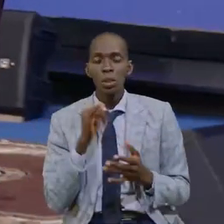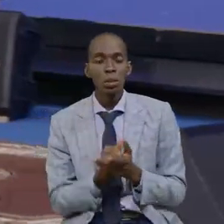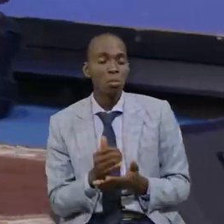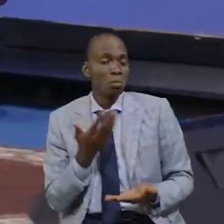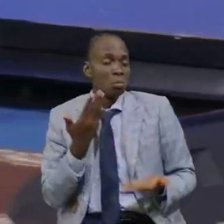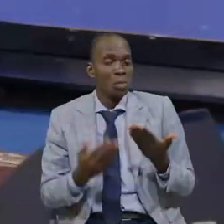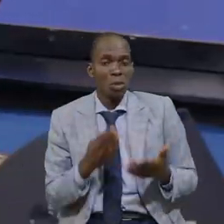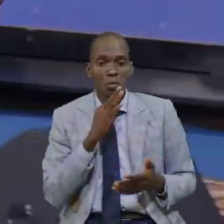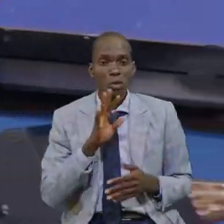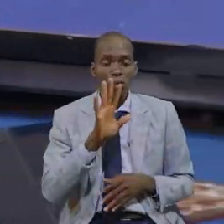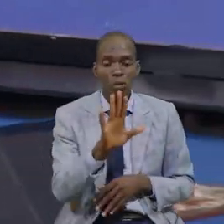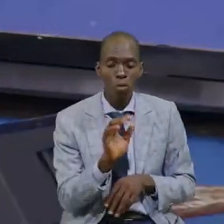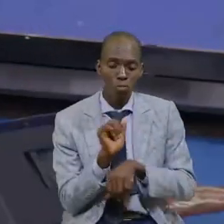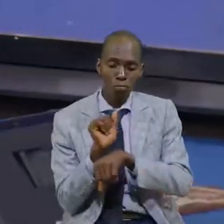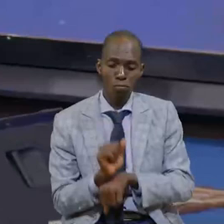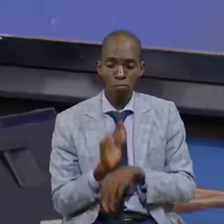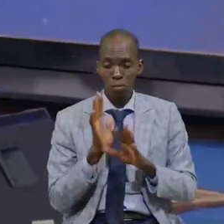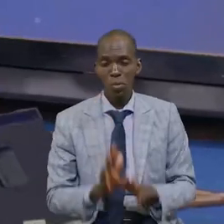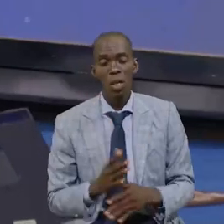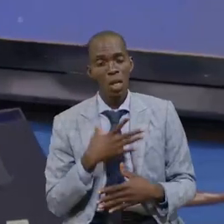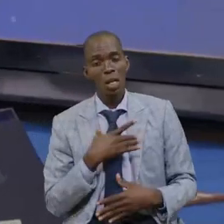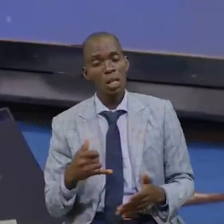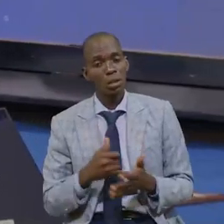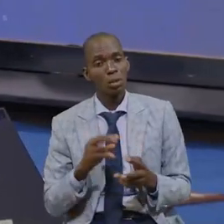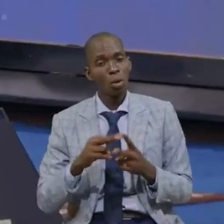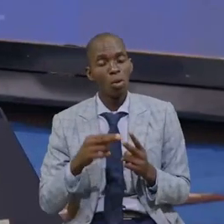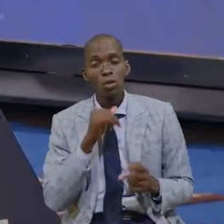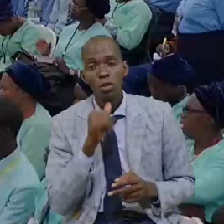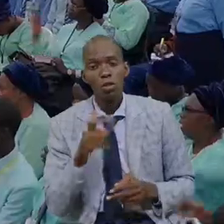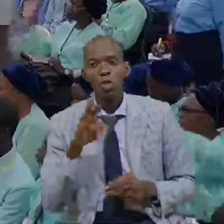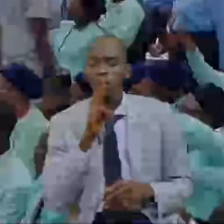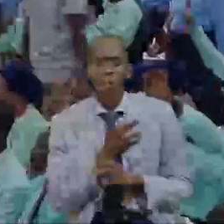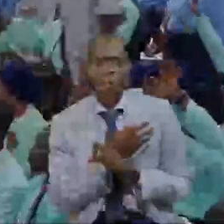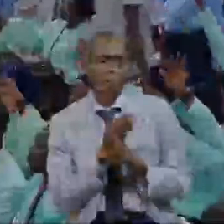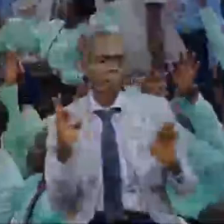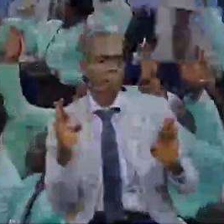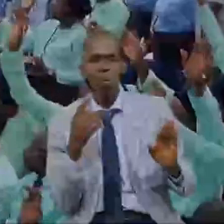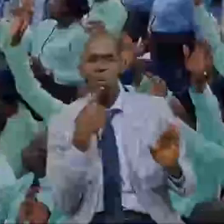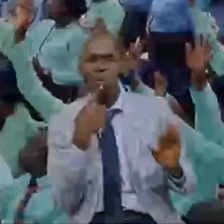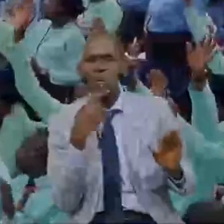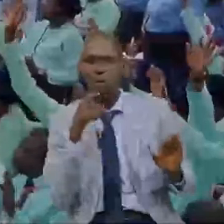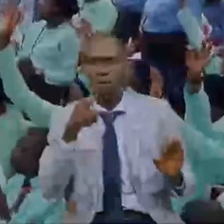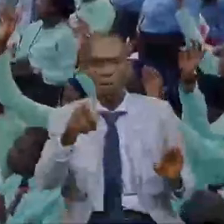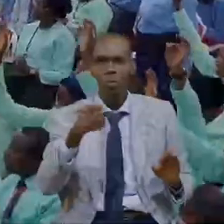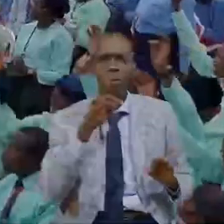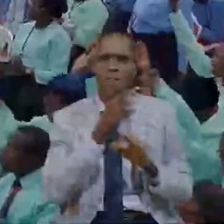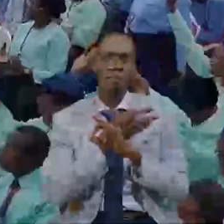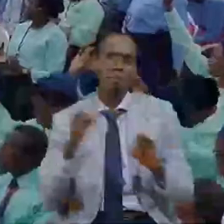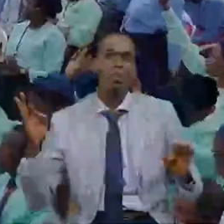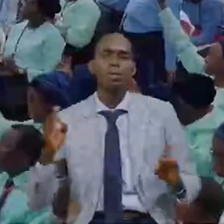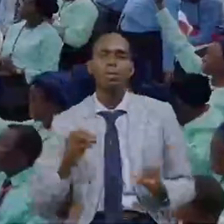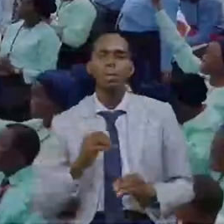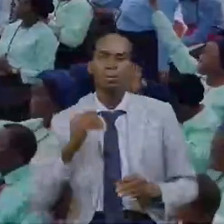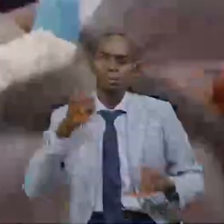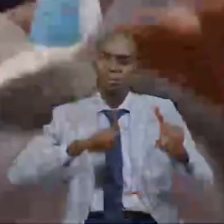ton ravisseur le veuille ou pas, tu es libre. Où es-tu? Amen.